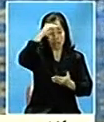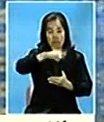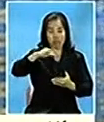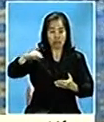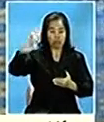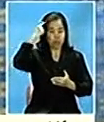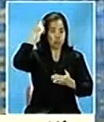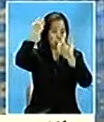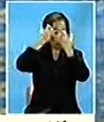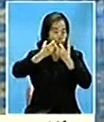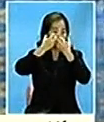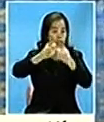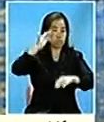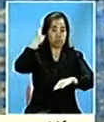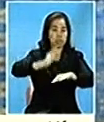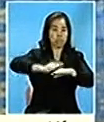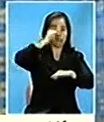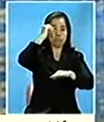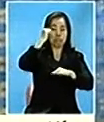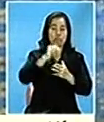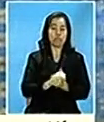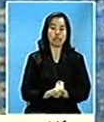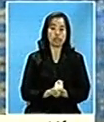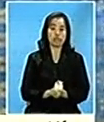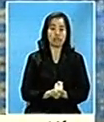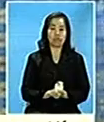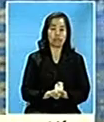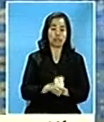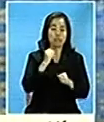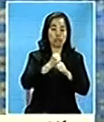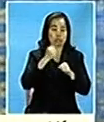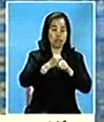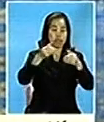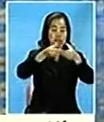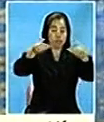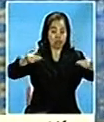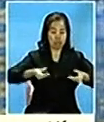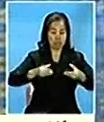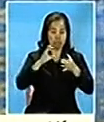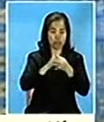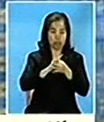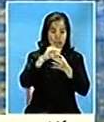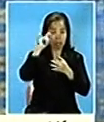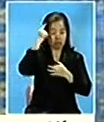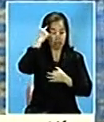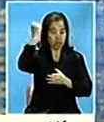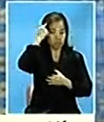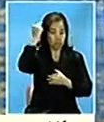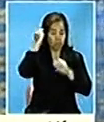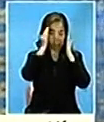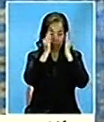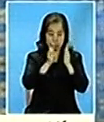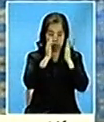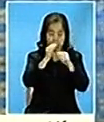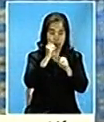ดีปราศจากเครื่องเหนี่ยวรั้งงานวิจัยเนี่ยเกิดจากสมาธิเกิดจากจังหวะโอก